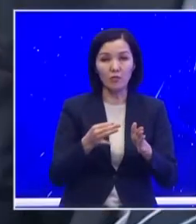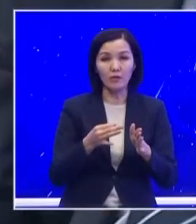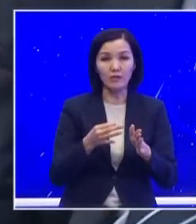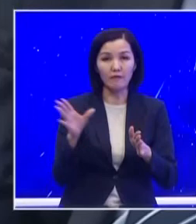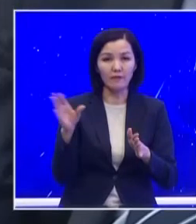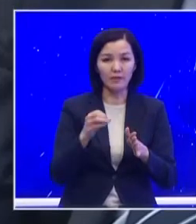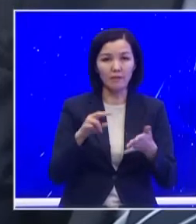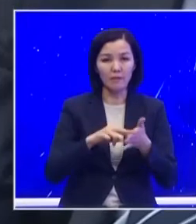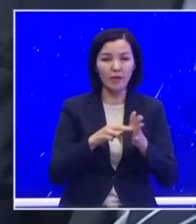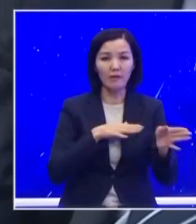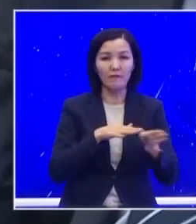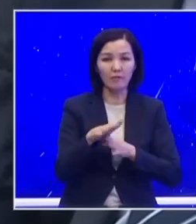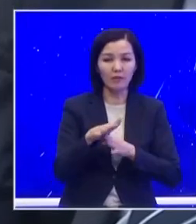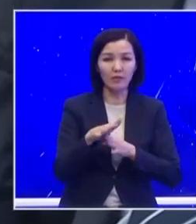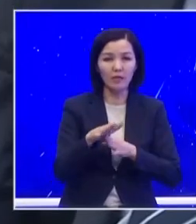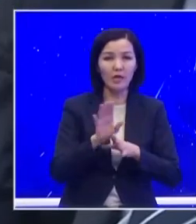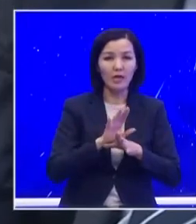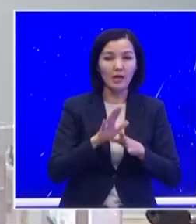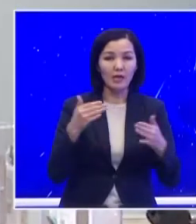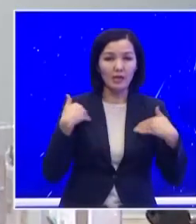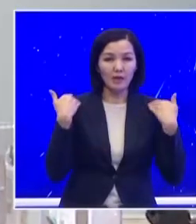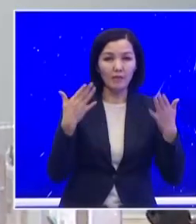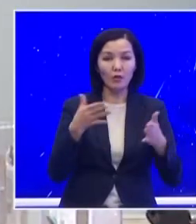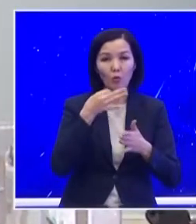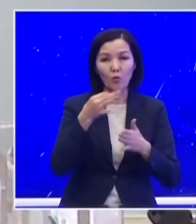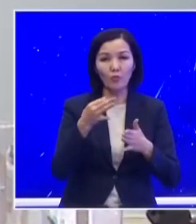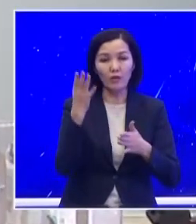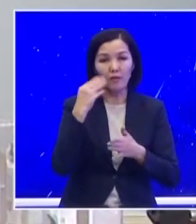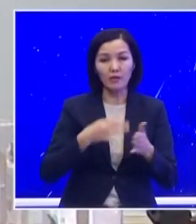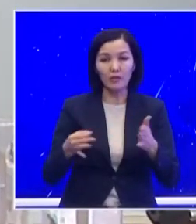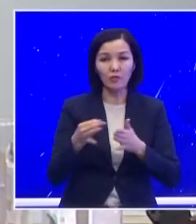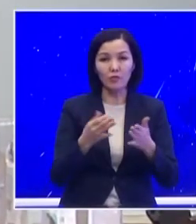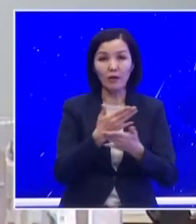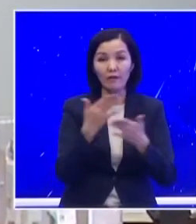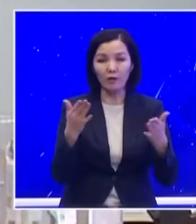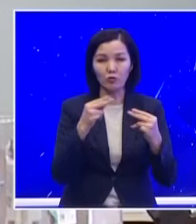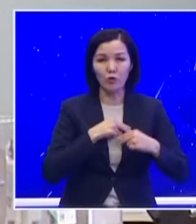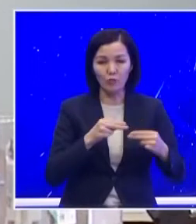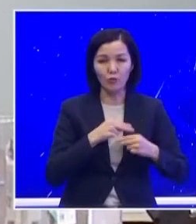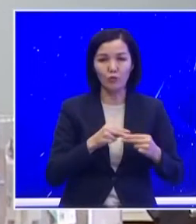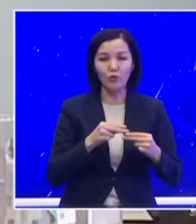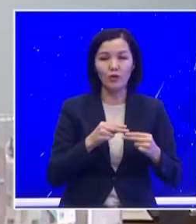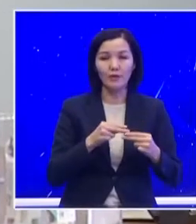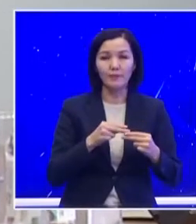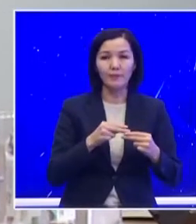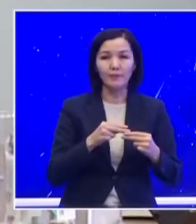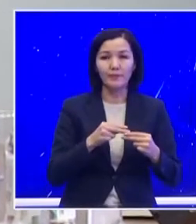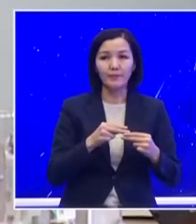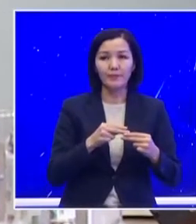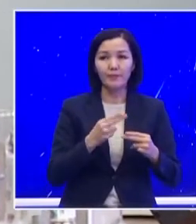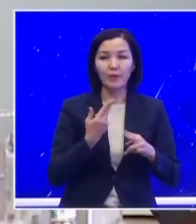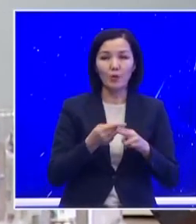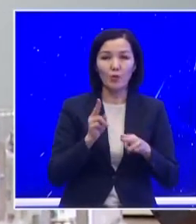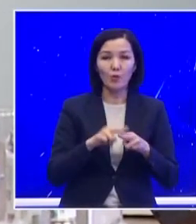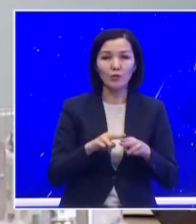всем регионам рекомендовать опыт работы Алматинской ассамблеи. Это вашу работу. Вашу работу.